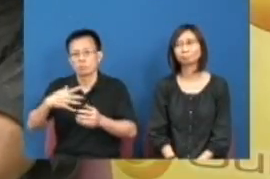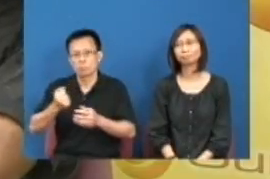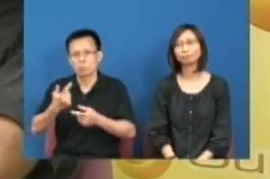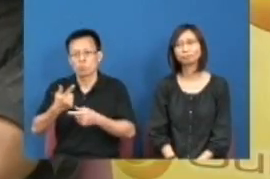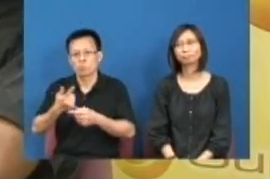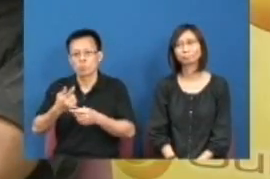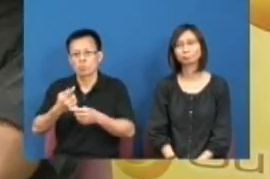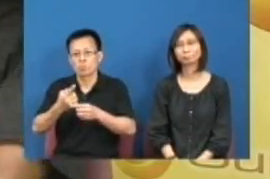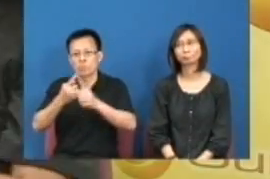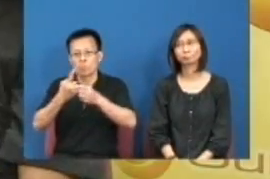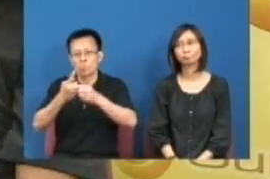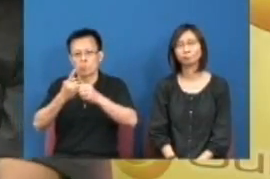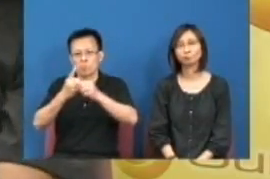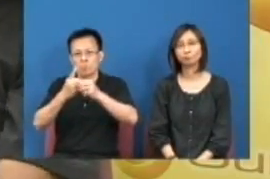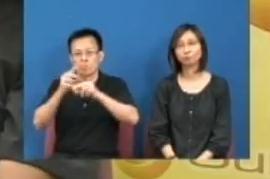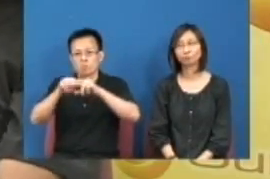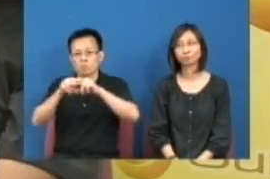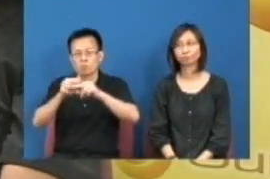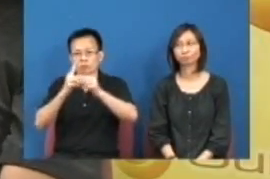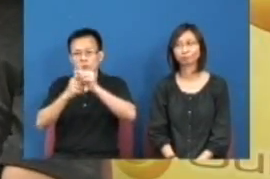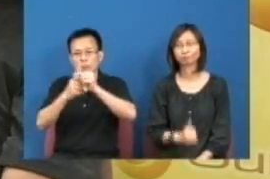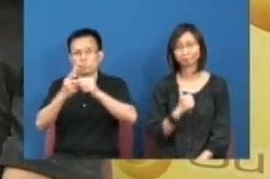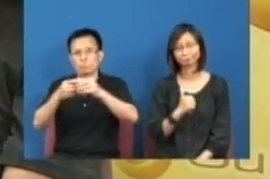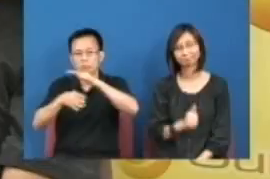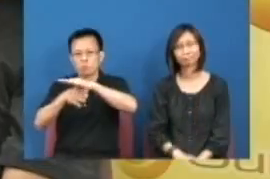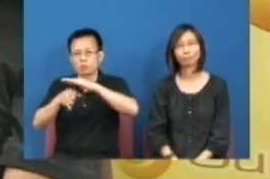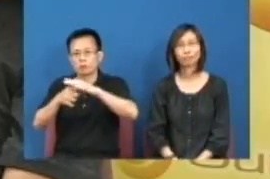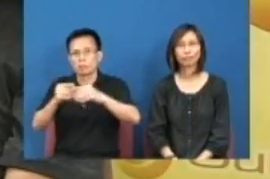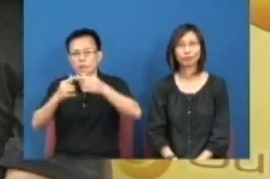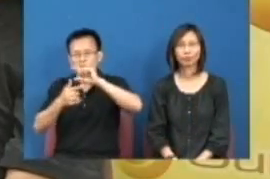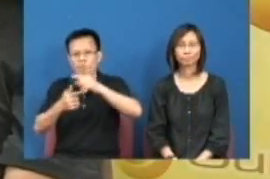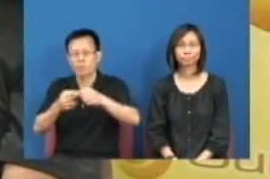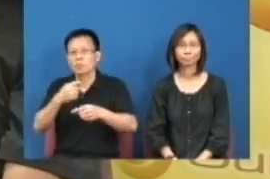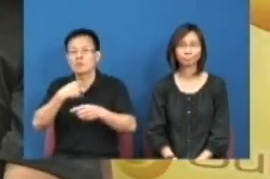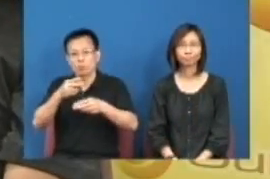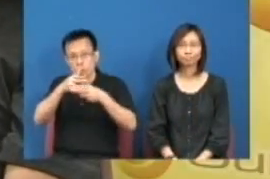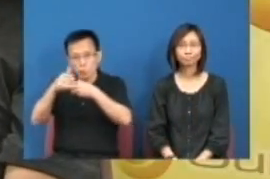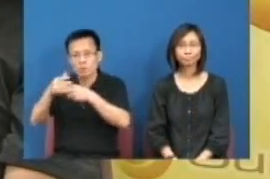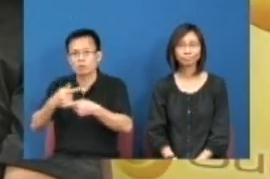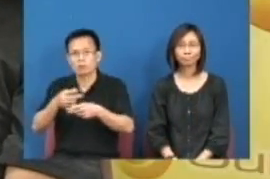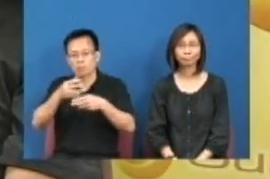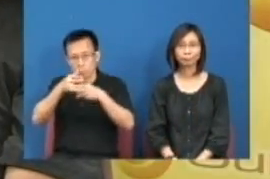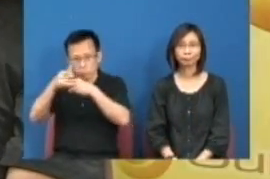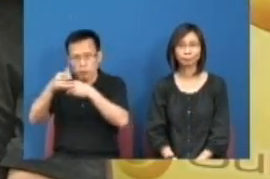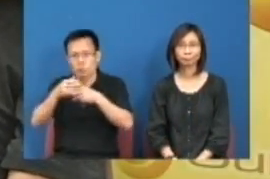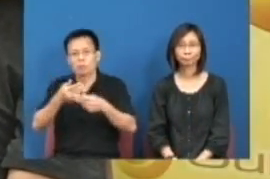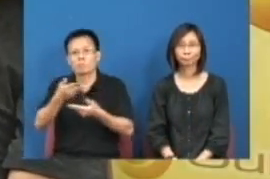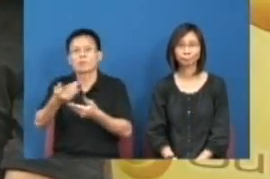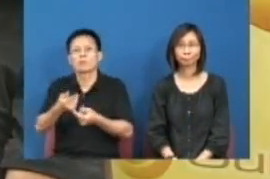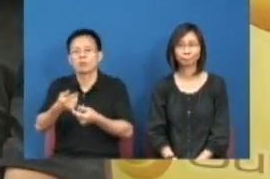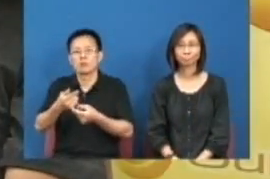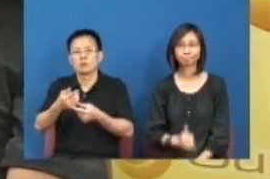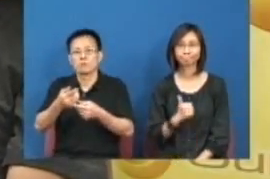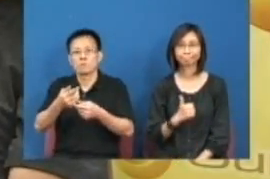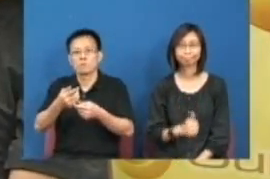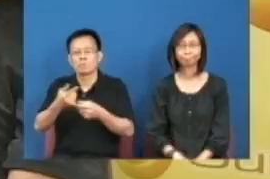嘅中宣部嘅方法咯，就係你要片我拍埋俾你。係 咯， 嗱，你有大家有冇留意啊？即係電視台的片是冇聲啊！即係黃光